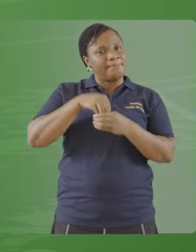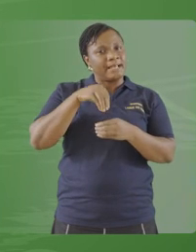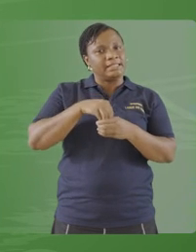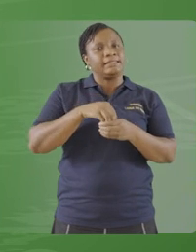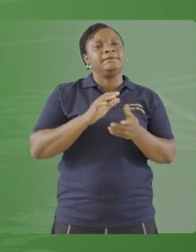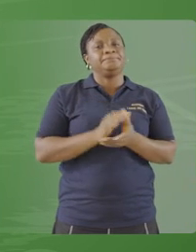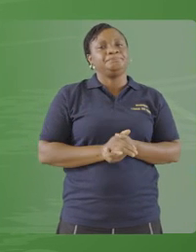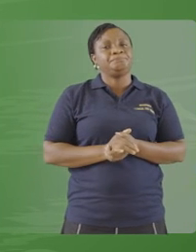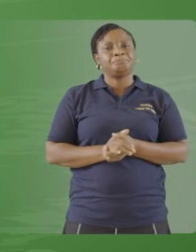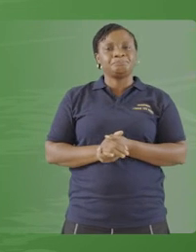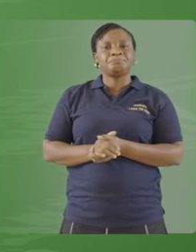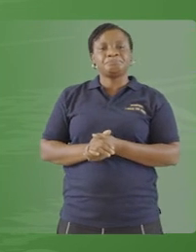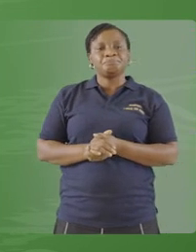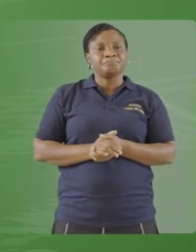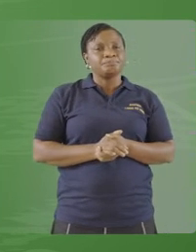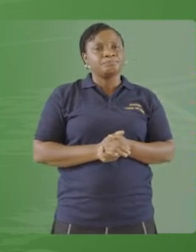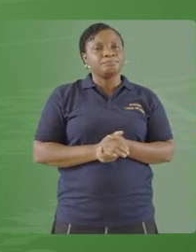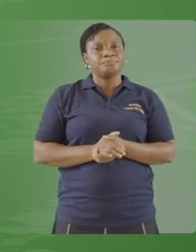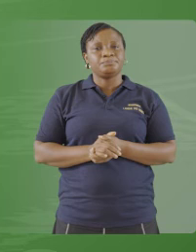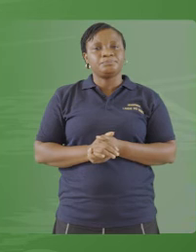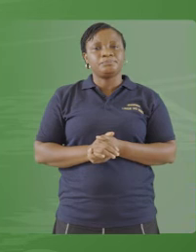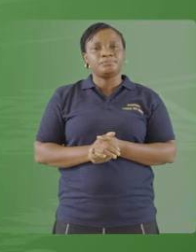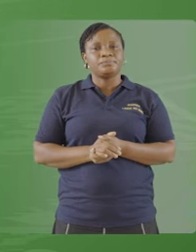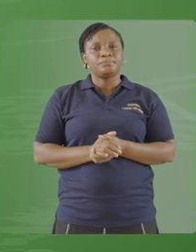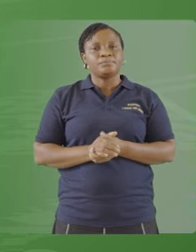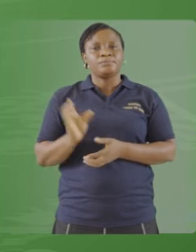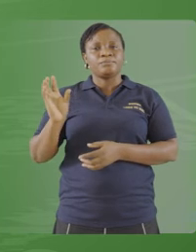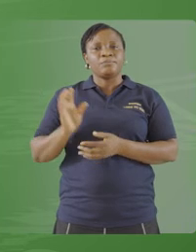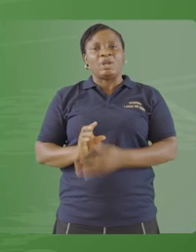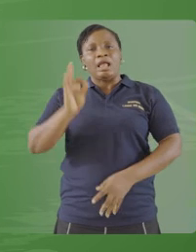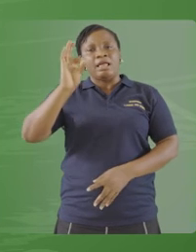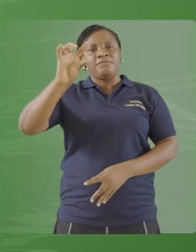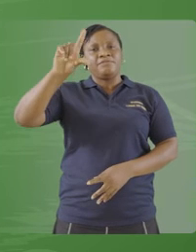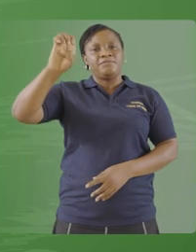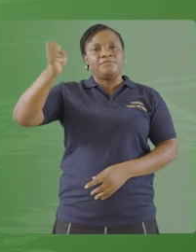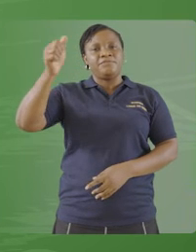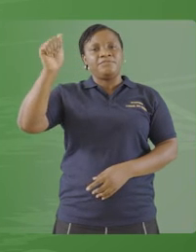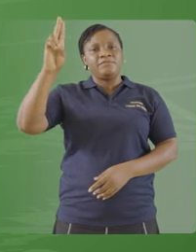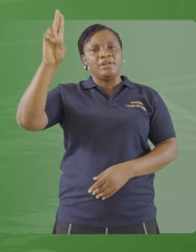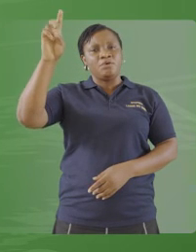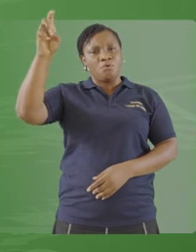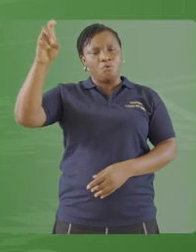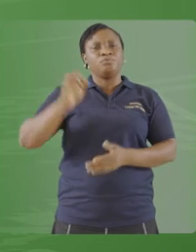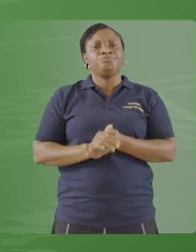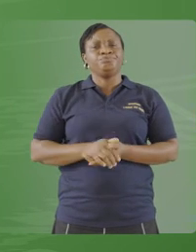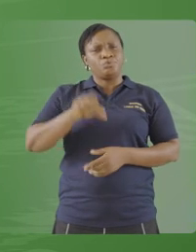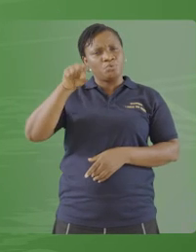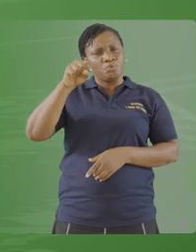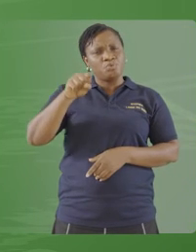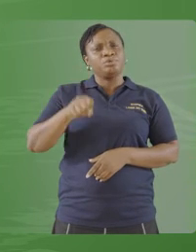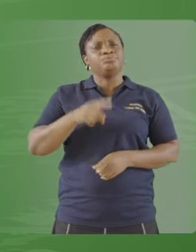balance Roberval. On ne va donc pas souligner. Les fléaux. Effectivement, les